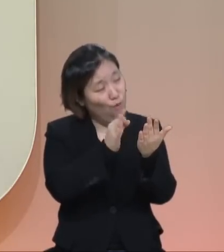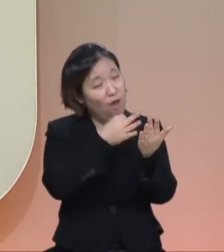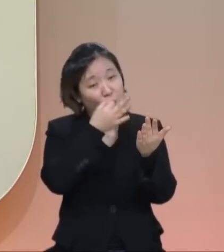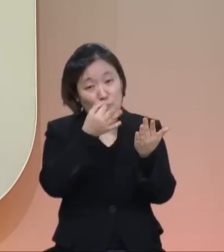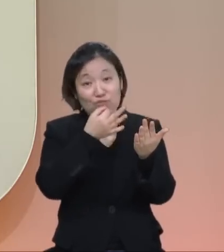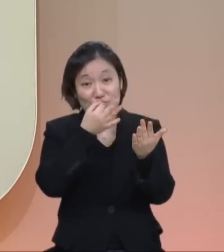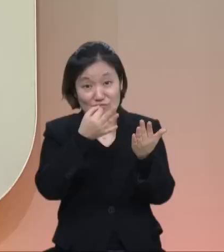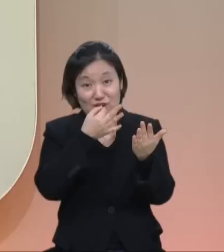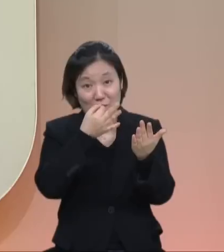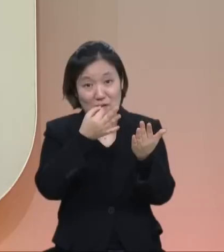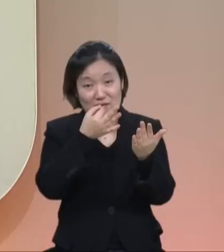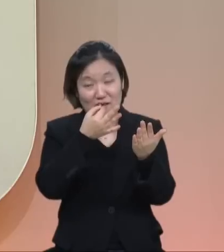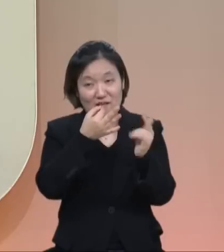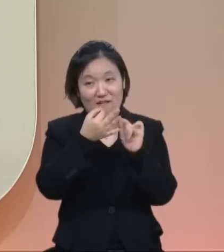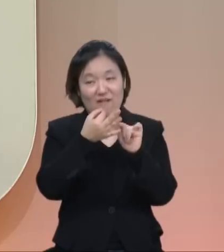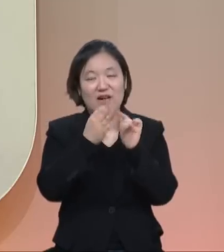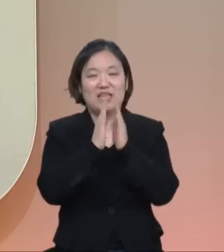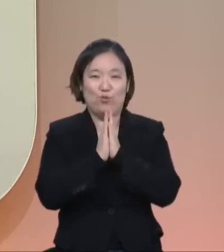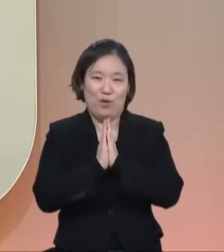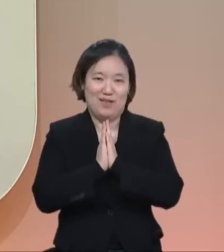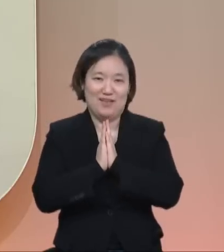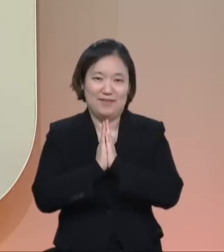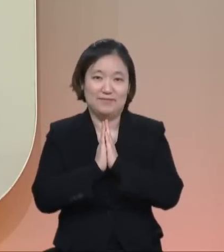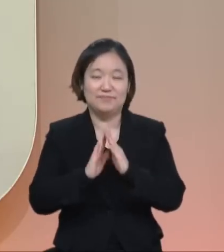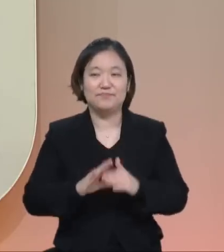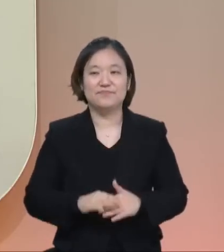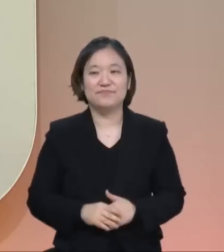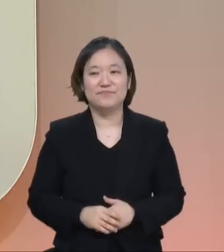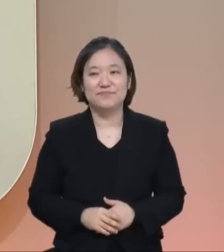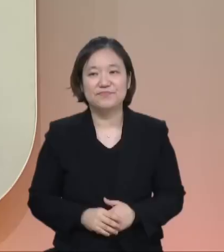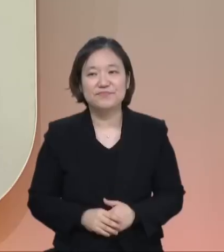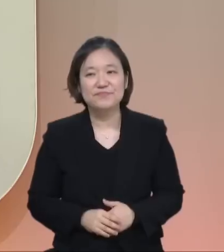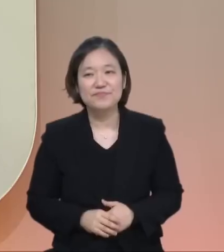하면서 그렇게 이제 기도를 하셨는데